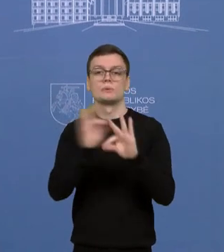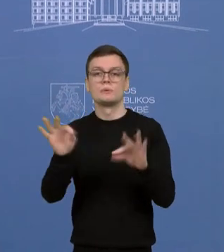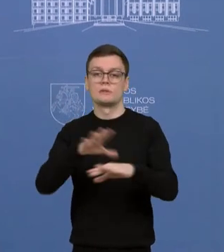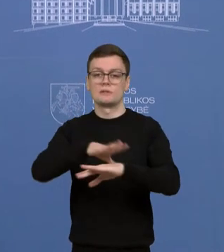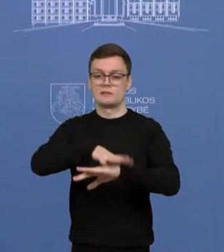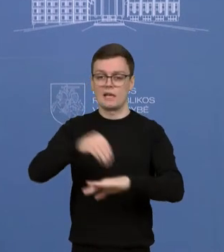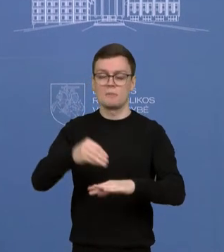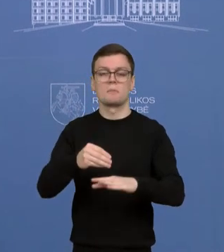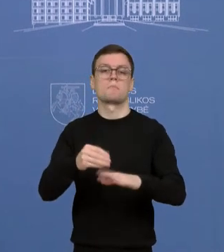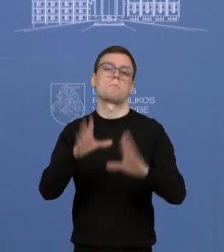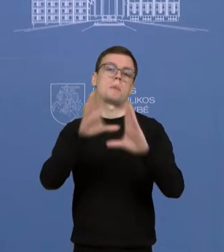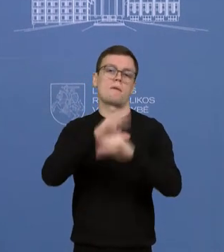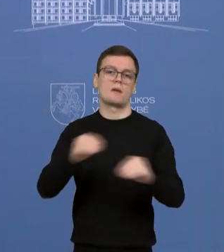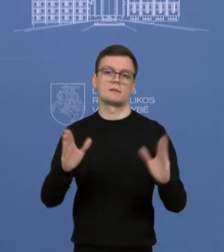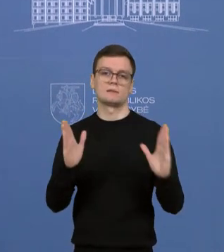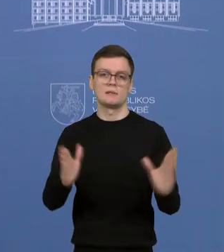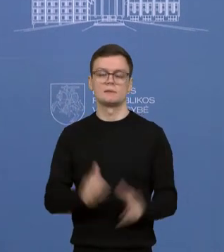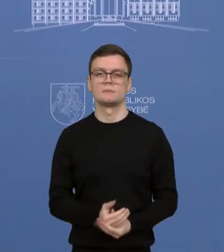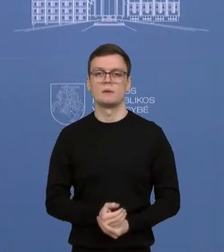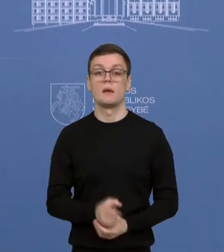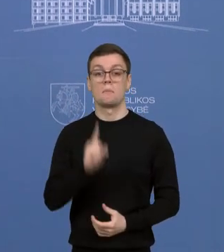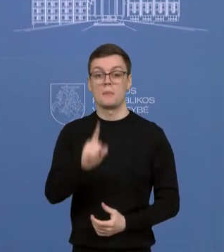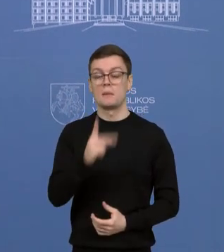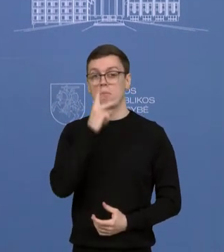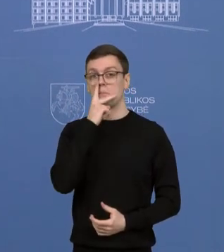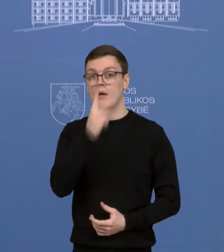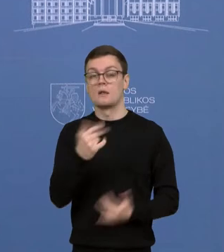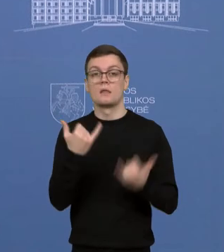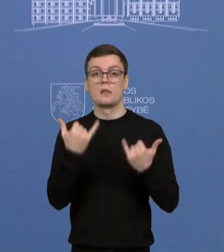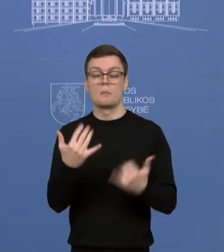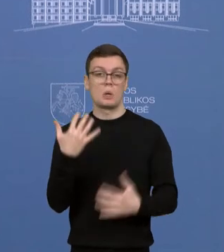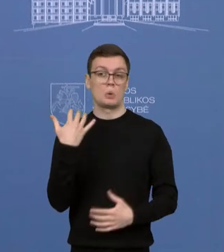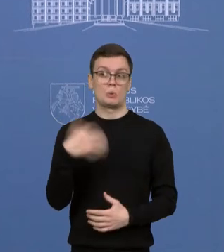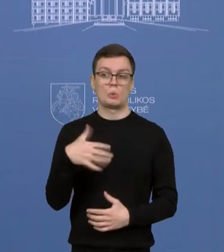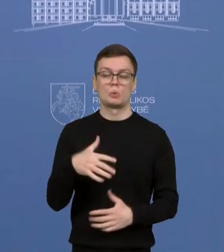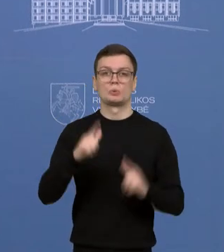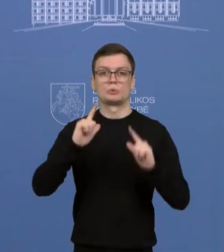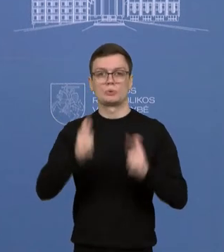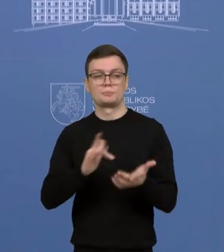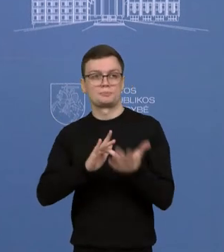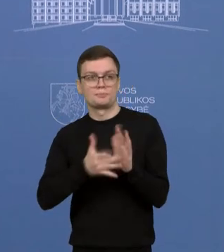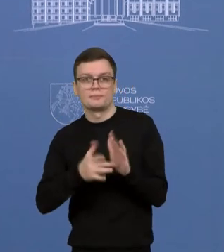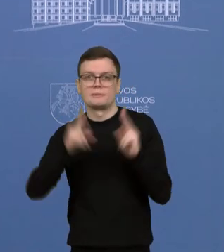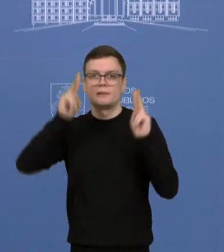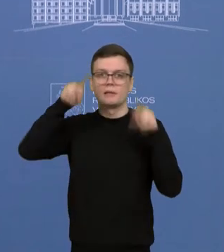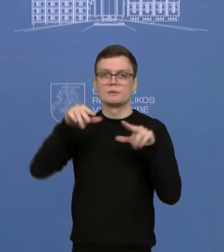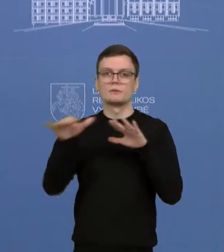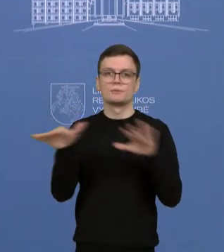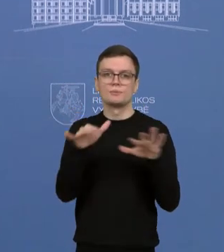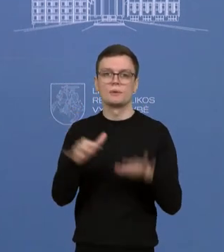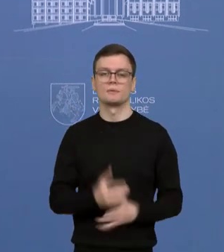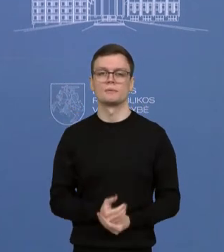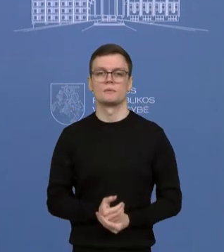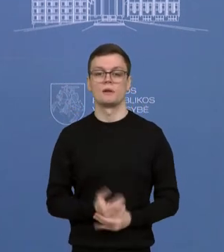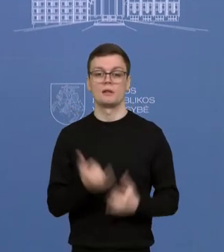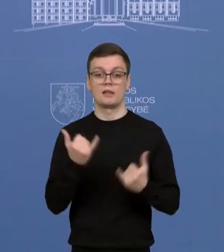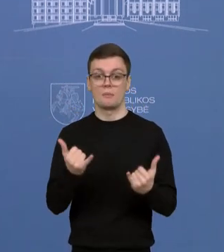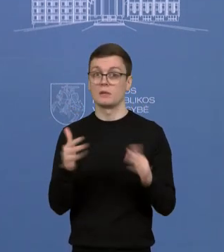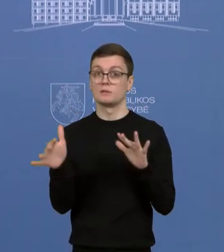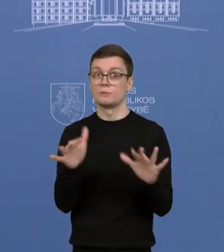Seimui pavasario sesijoje, tačiau atsižvelgiant į itin didelį neapibrieštumą ir tą situaciją, kurią turim